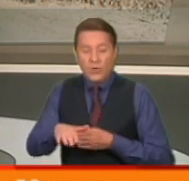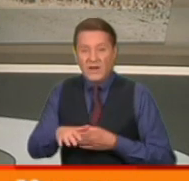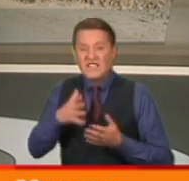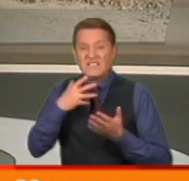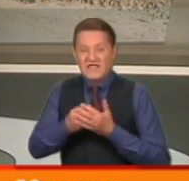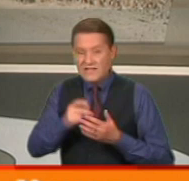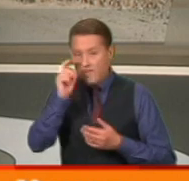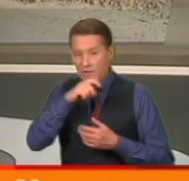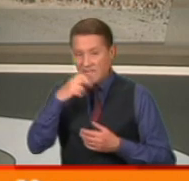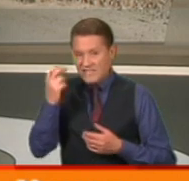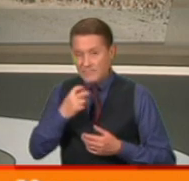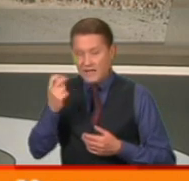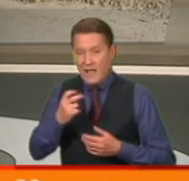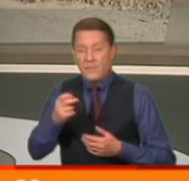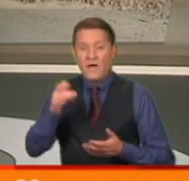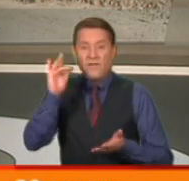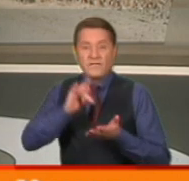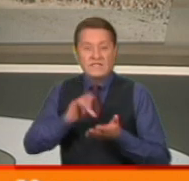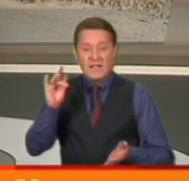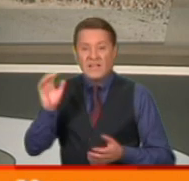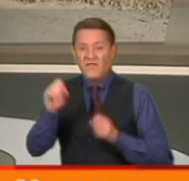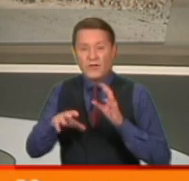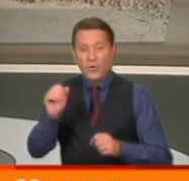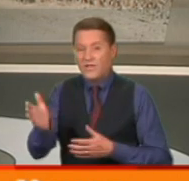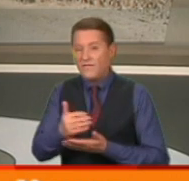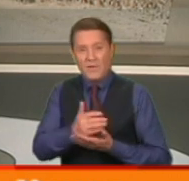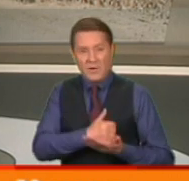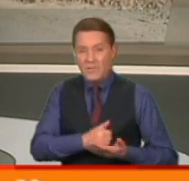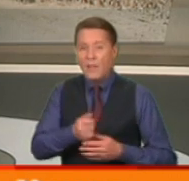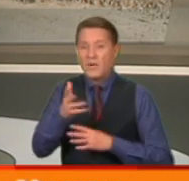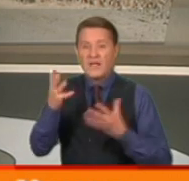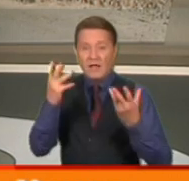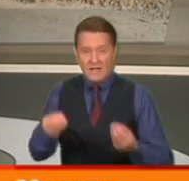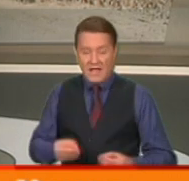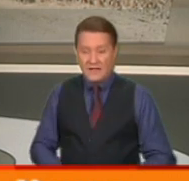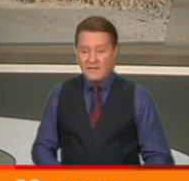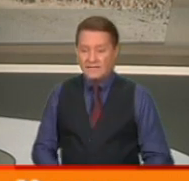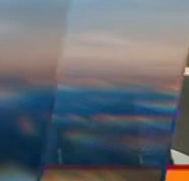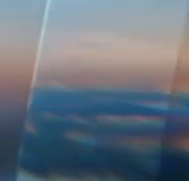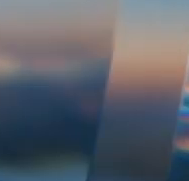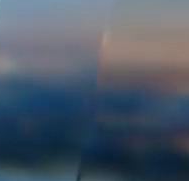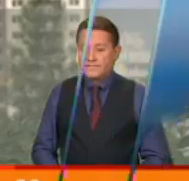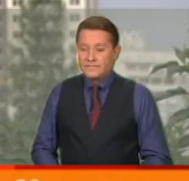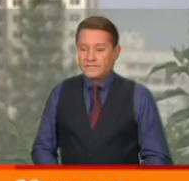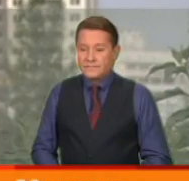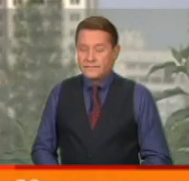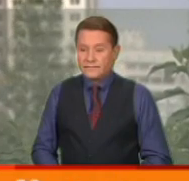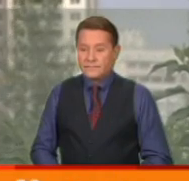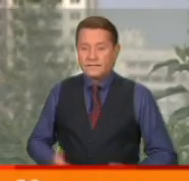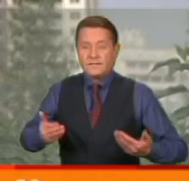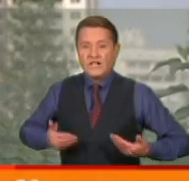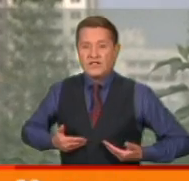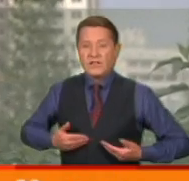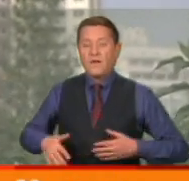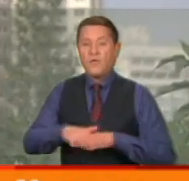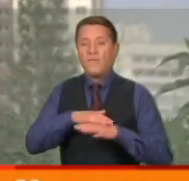в самому центрі столиці відходів не прибирають по кілька день. Про сміттєве лихо – Артем Сорокин. До житлового